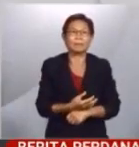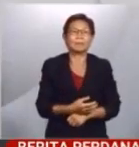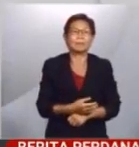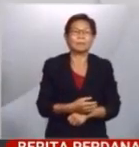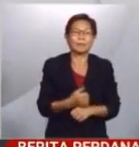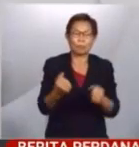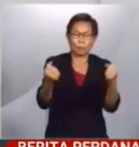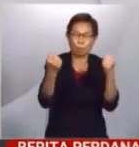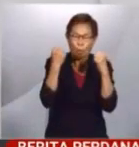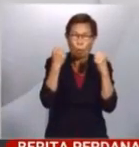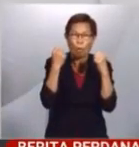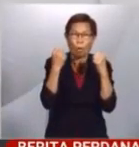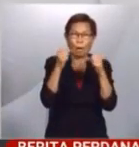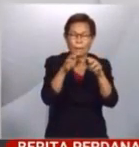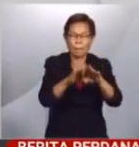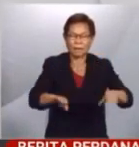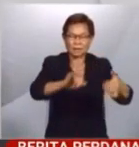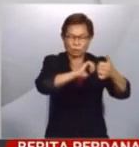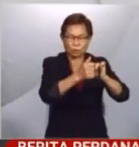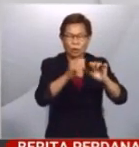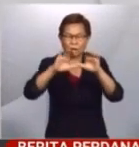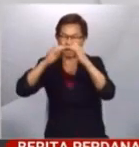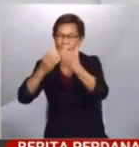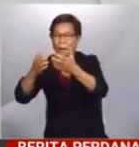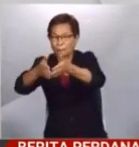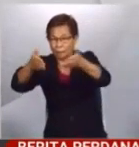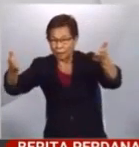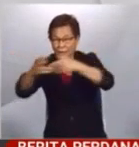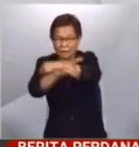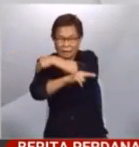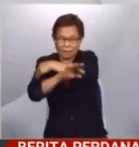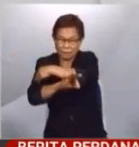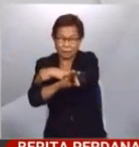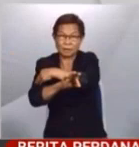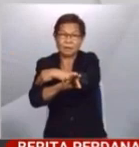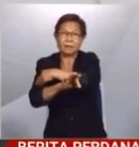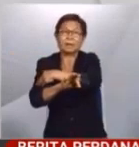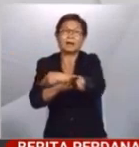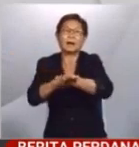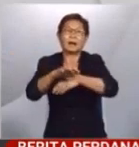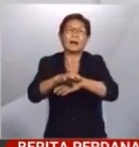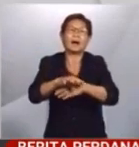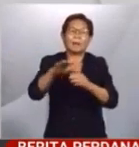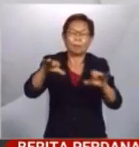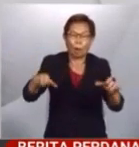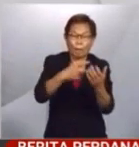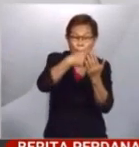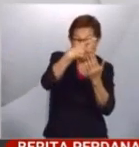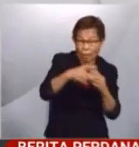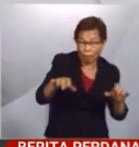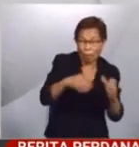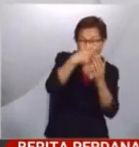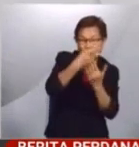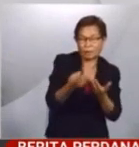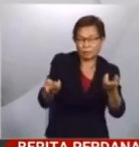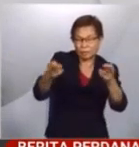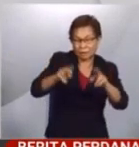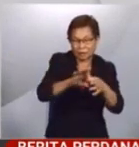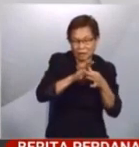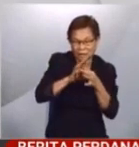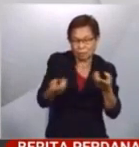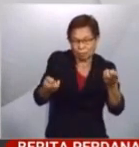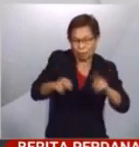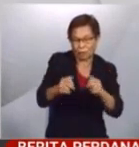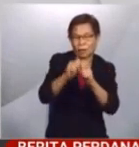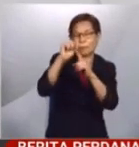Usaha memperkasa kandungan berita sukan, Kelab Media Negeri Sembilan Manis mengambil inisiatif memeterai kerjasama